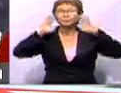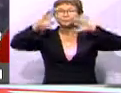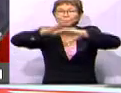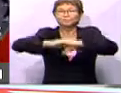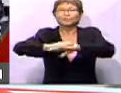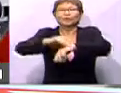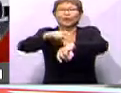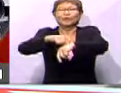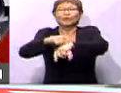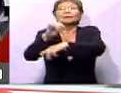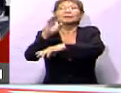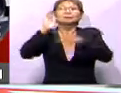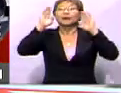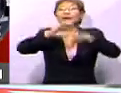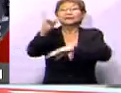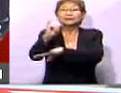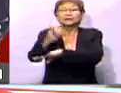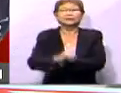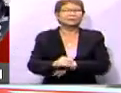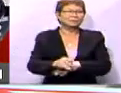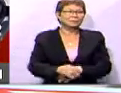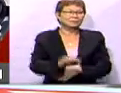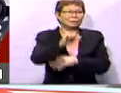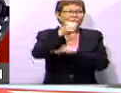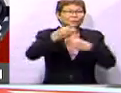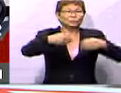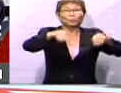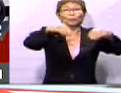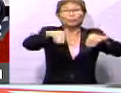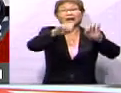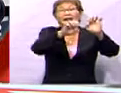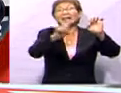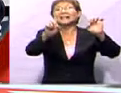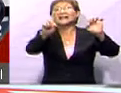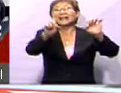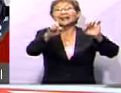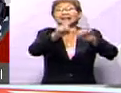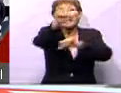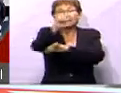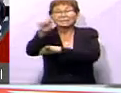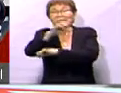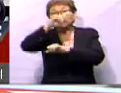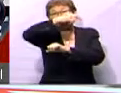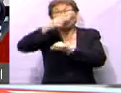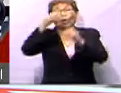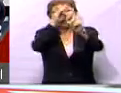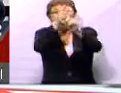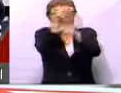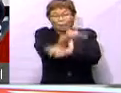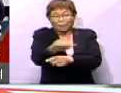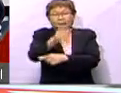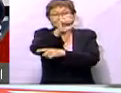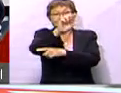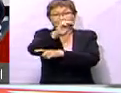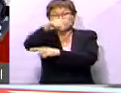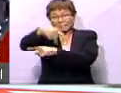isyak. Baik, seterusnya, Shopee, platform e-dagang di Asia Tenggara dan Taiwan menyasar nilai barangan kasar